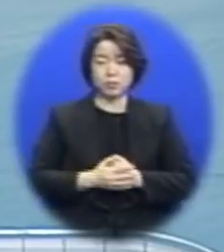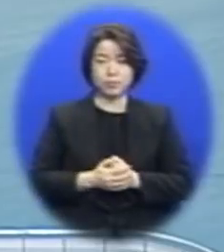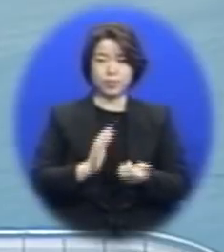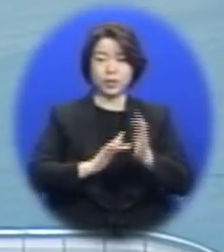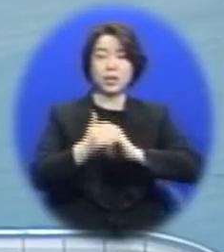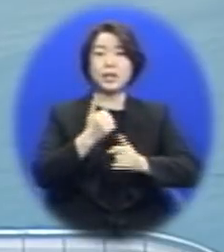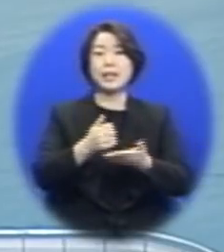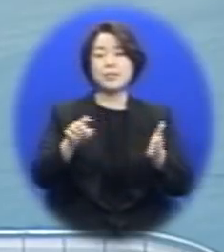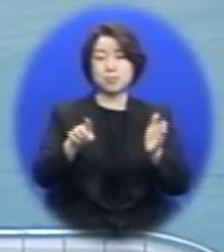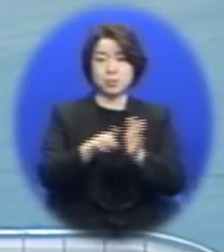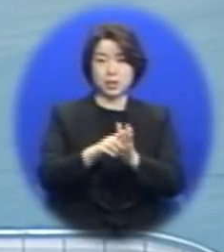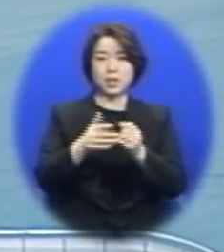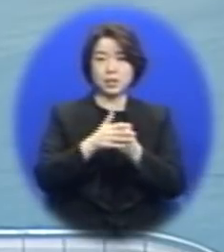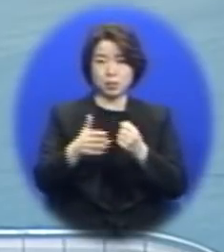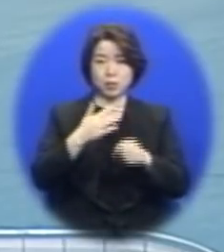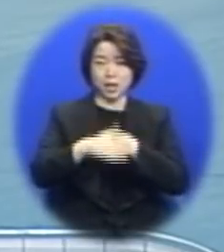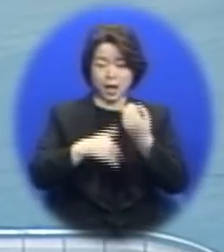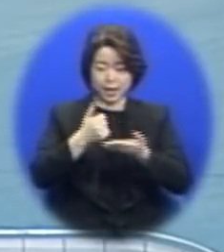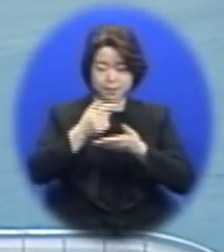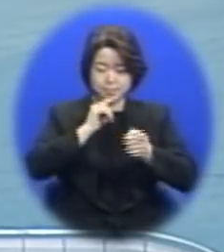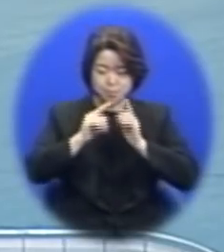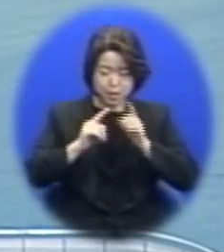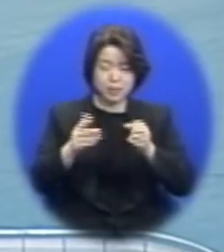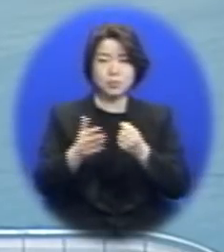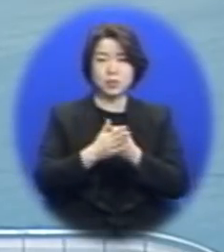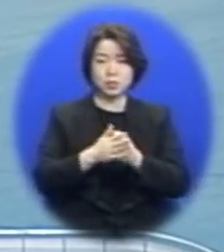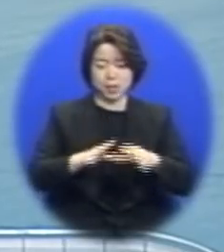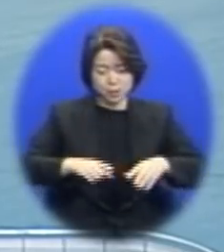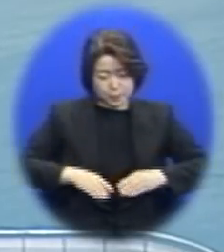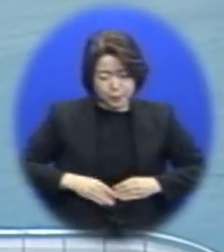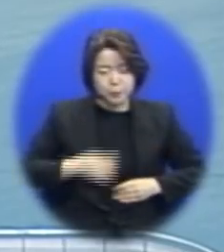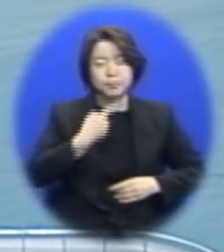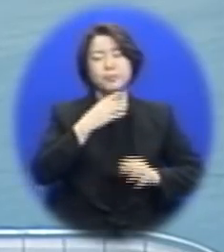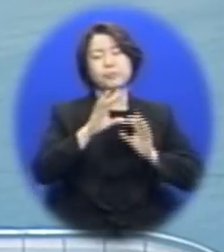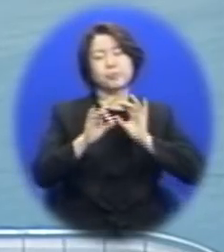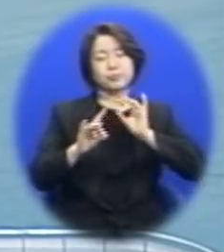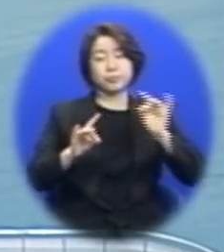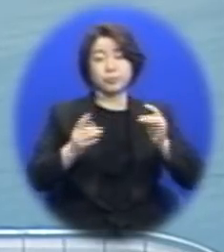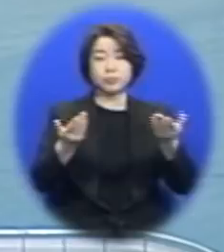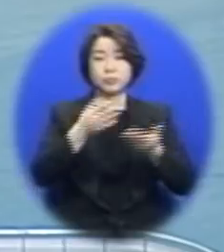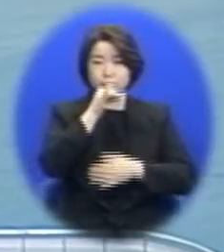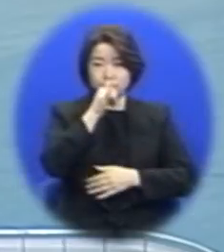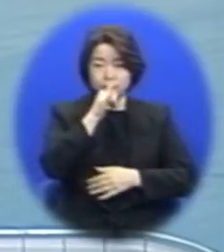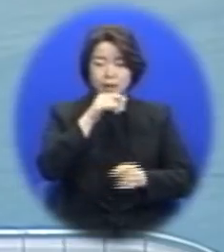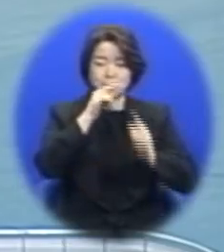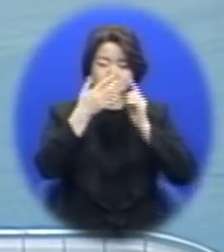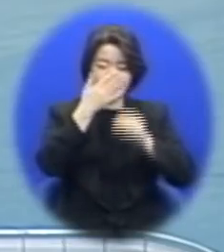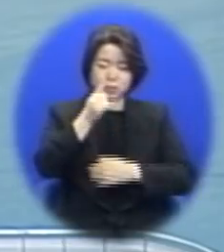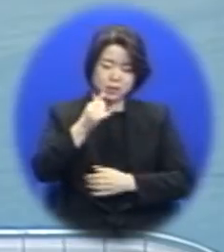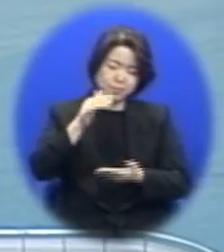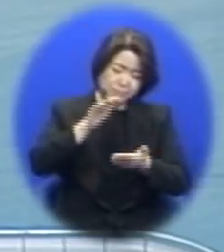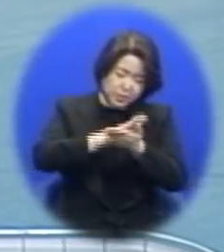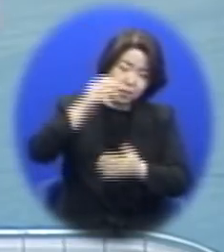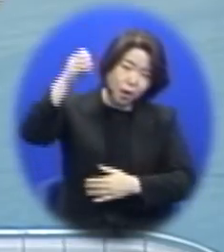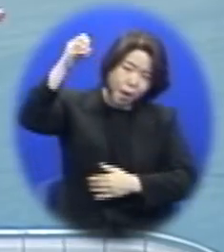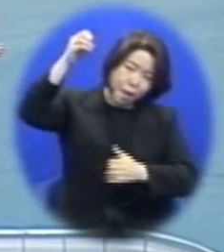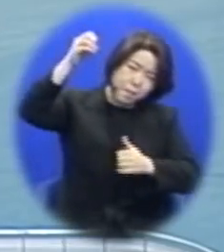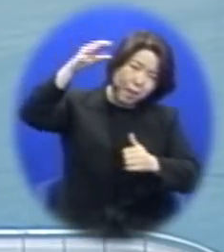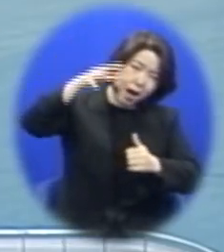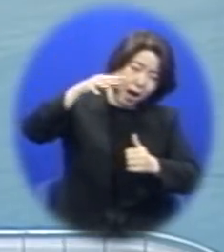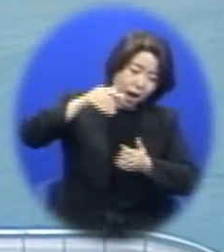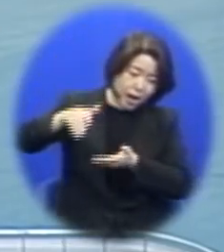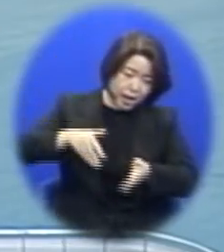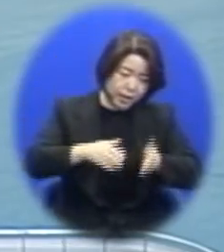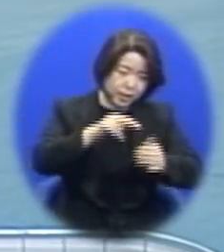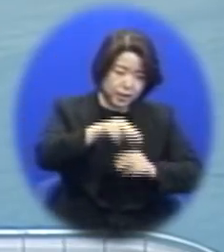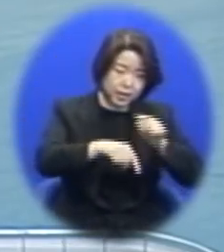예수를 믿기 때문에, 하나님의 말씀 때문에 줄이고 목말랐던 일이 있고 말할 수 없이 뜨거운 태양빛 아래 그 길을 가야